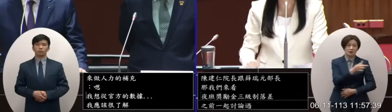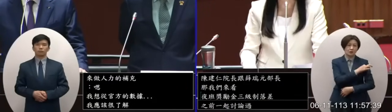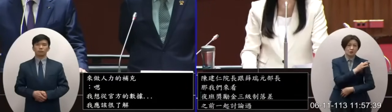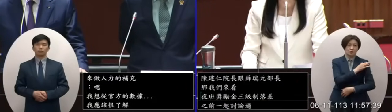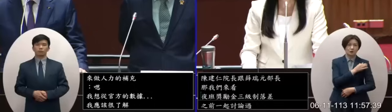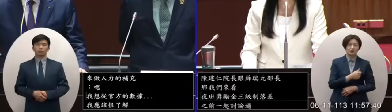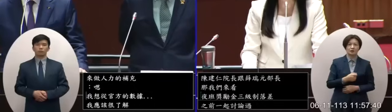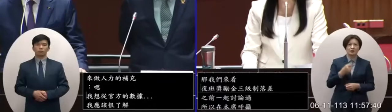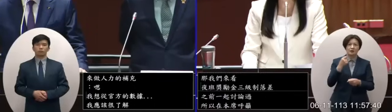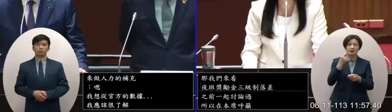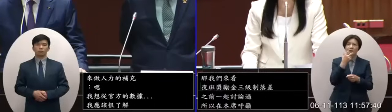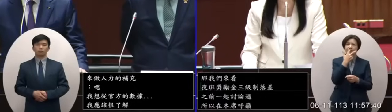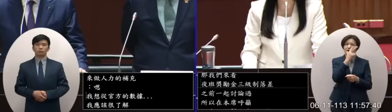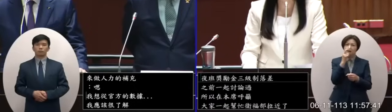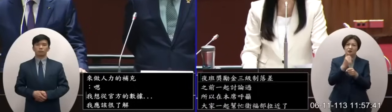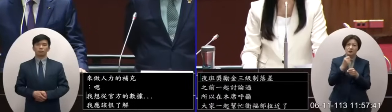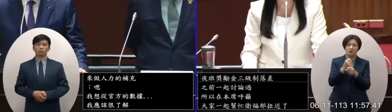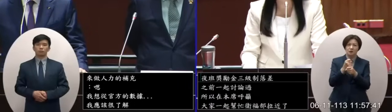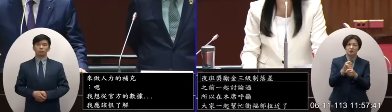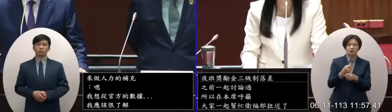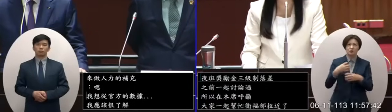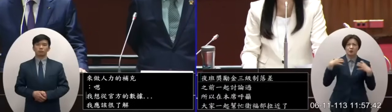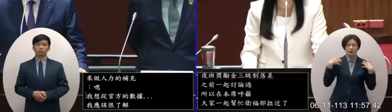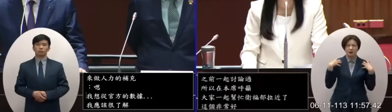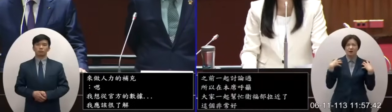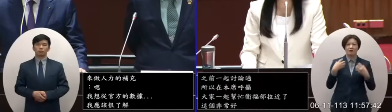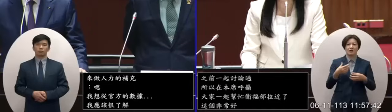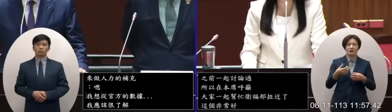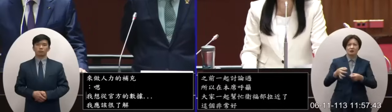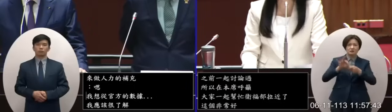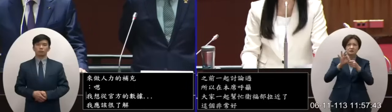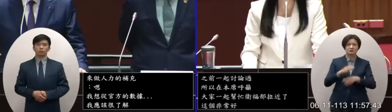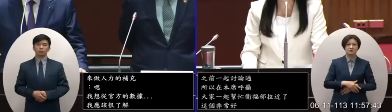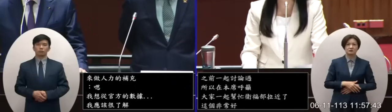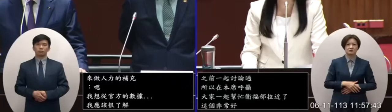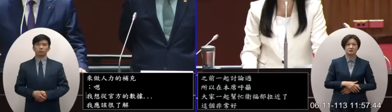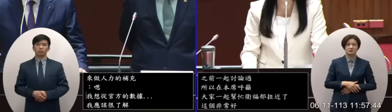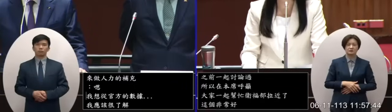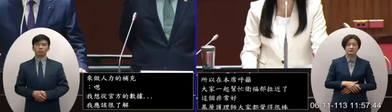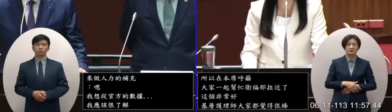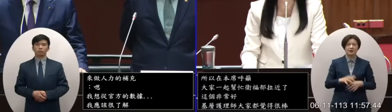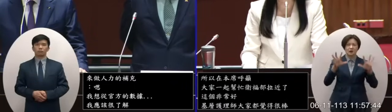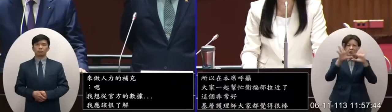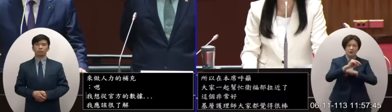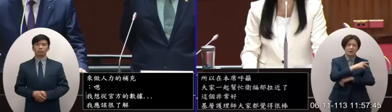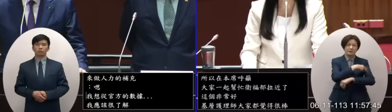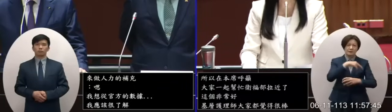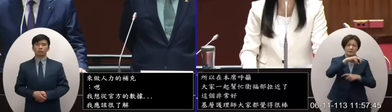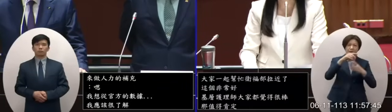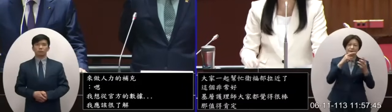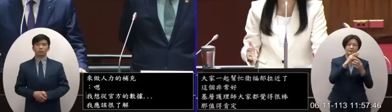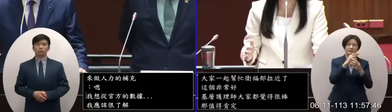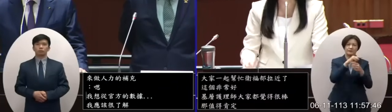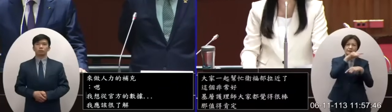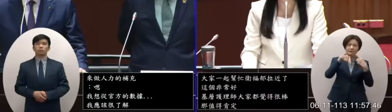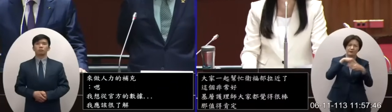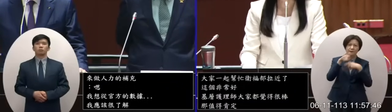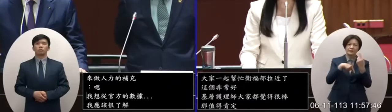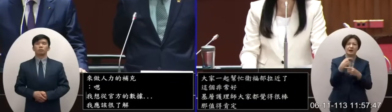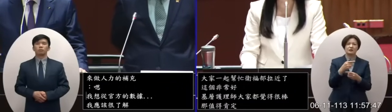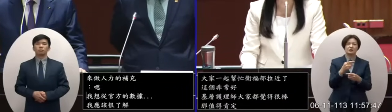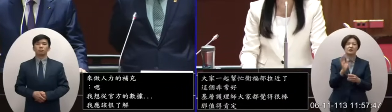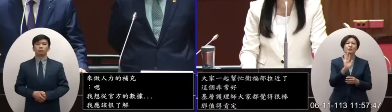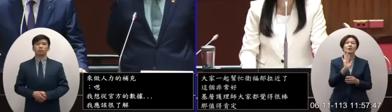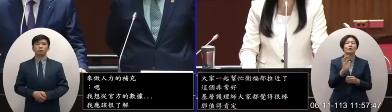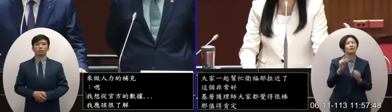繁重加急，因为我们也知道其实白班的事情也非常的多，很多人不是不愿意值夜班，不是怕累，而是有时候他有家庭要顾，